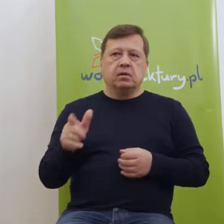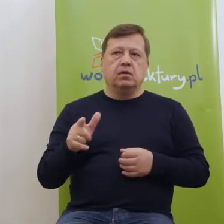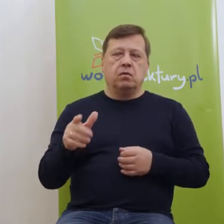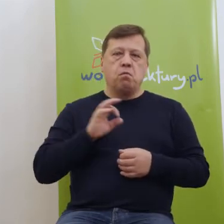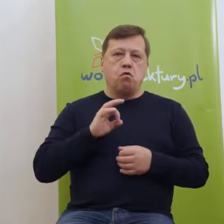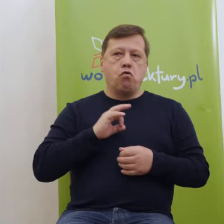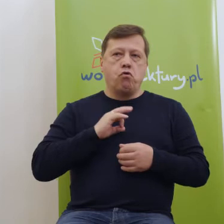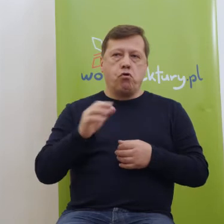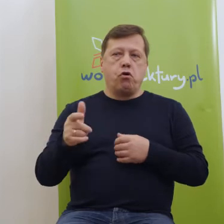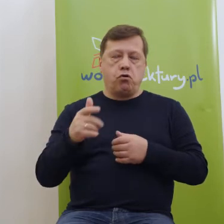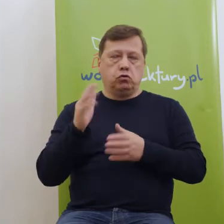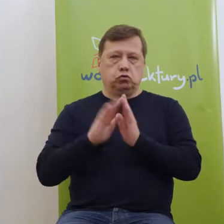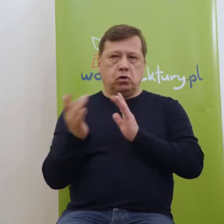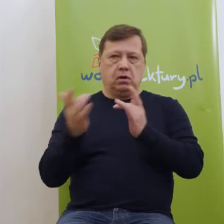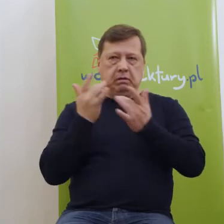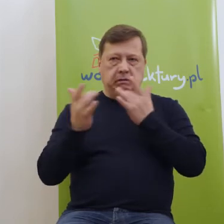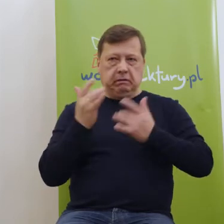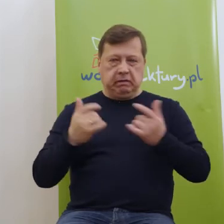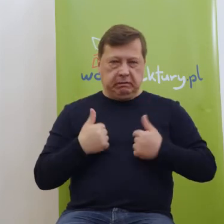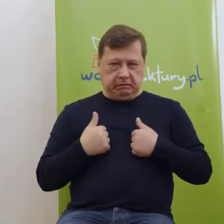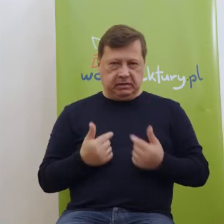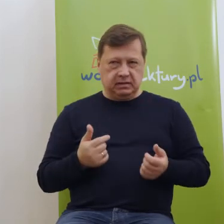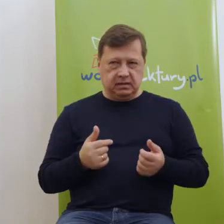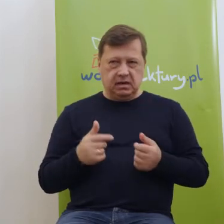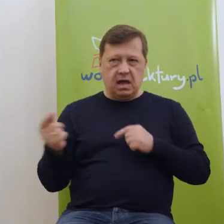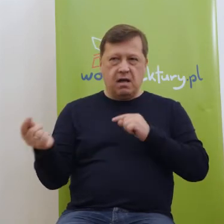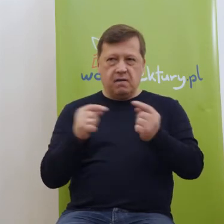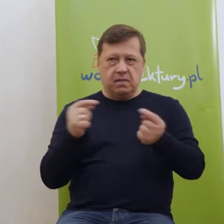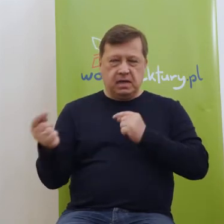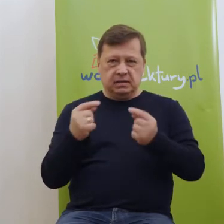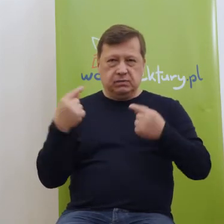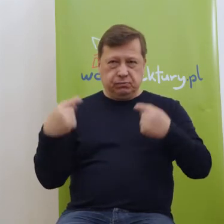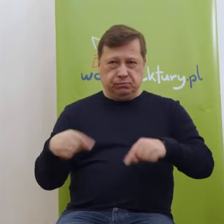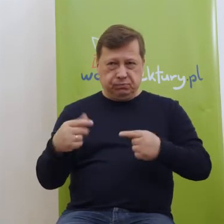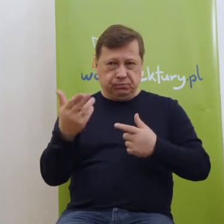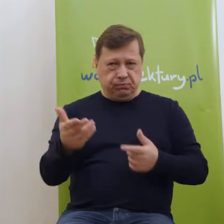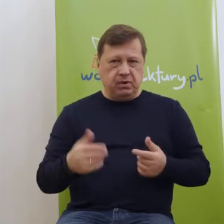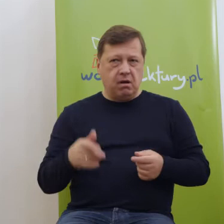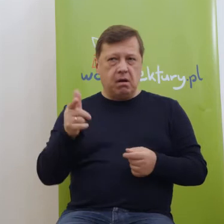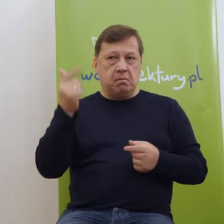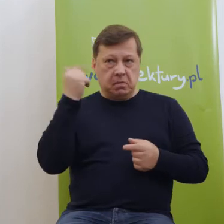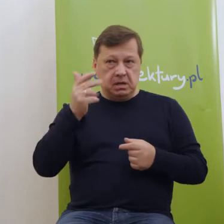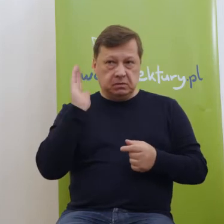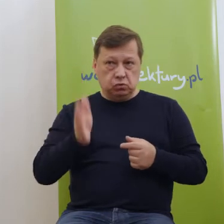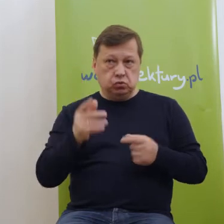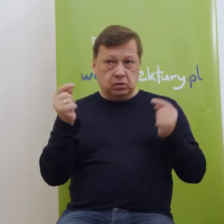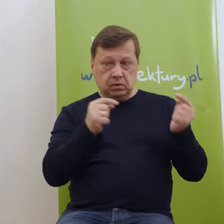góry na dół, pisząc, że w ogóle się tego nie doczytać, bo tam prawie nie ma dialogów. Ona się spodziewała, że będą dialogi w